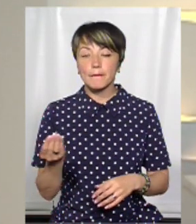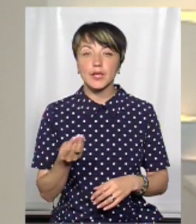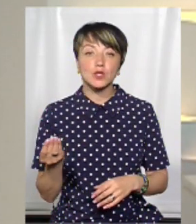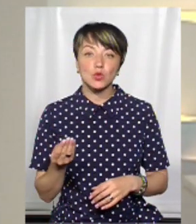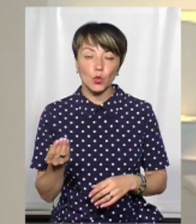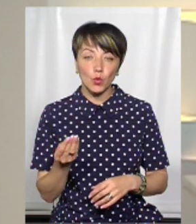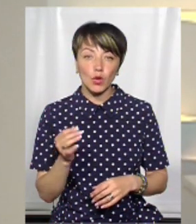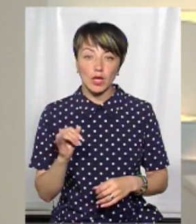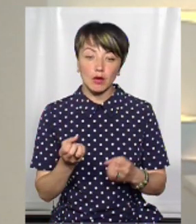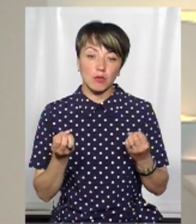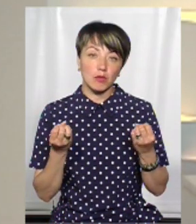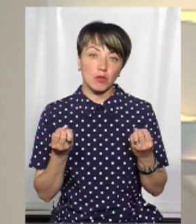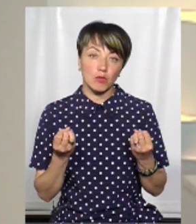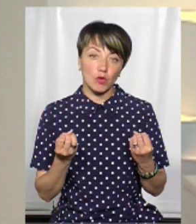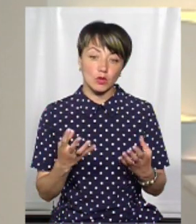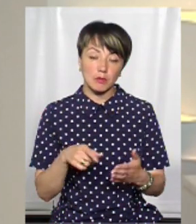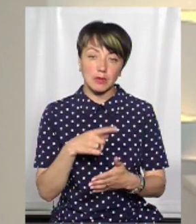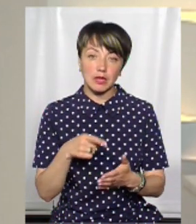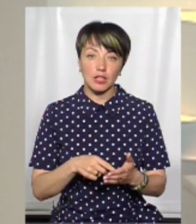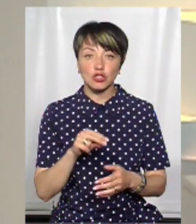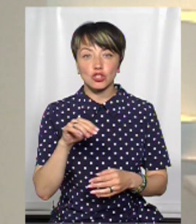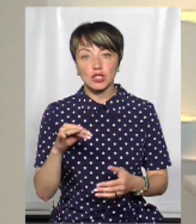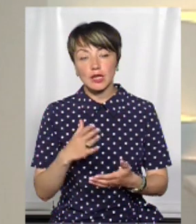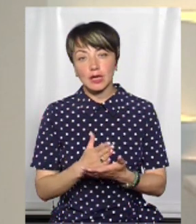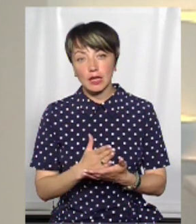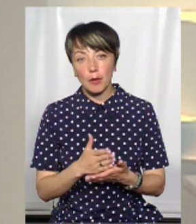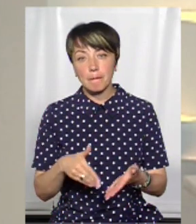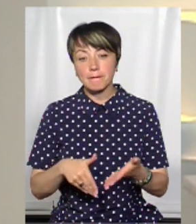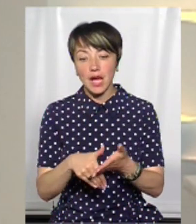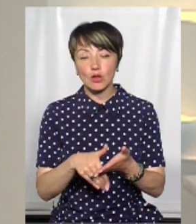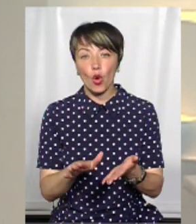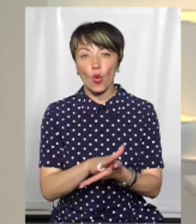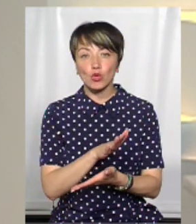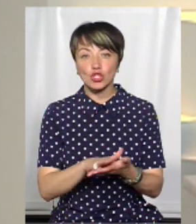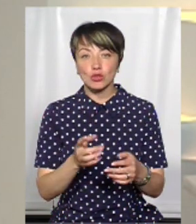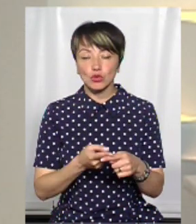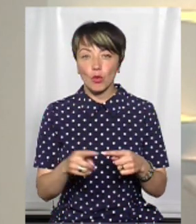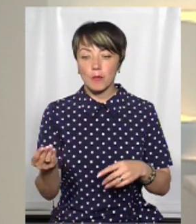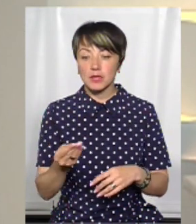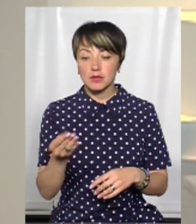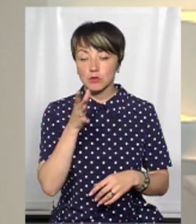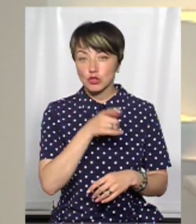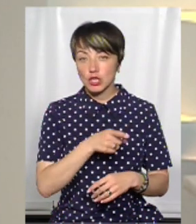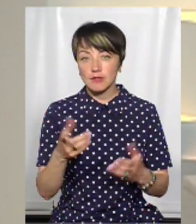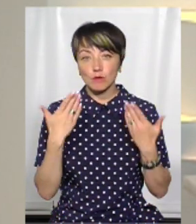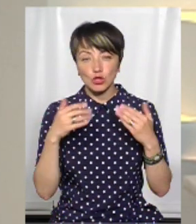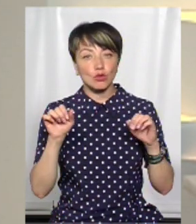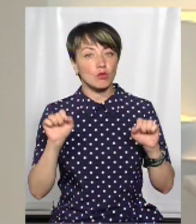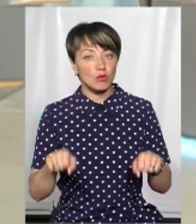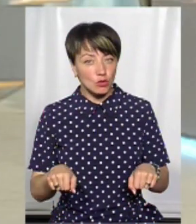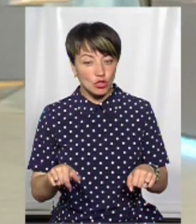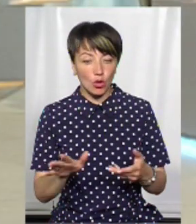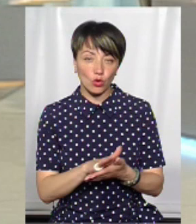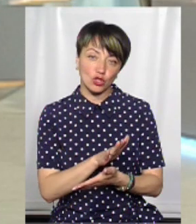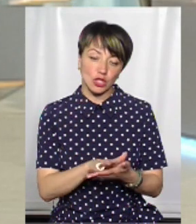і просто повисає запитання, а чи є якісь методи очистки цього піску під час відпочинку? Чи можна